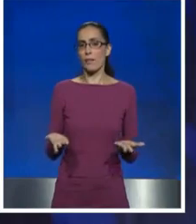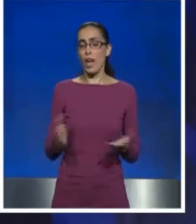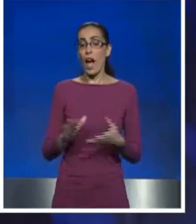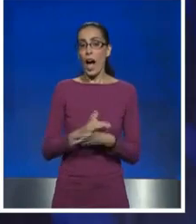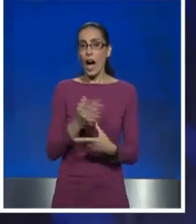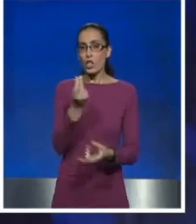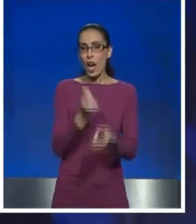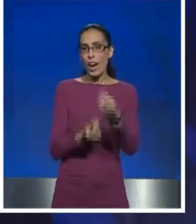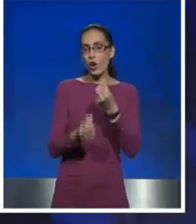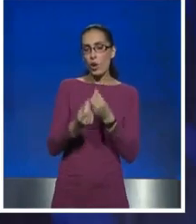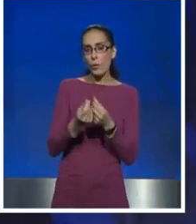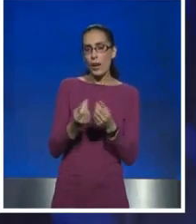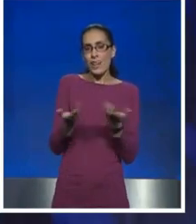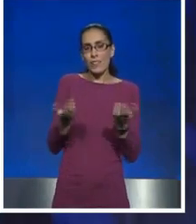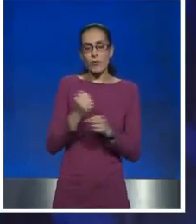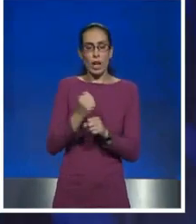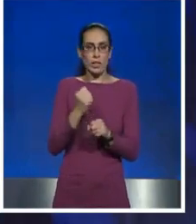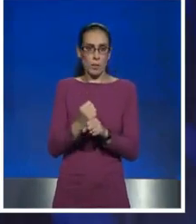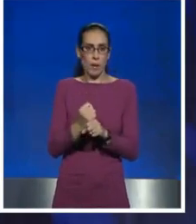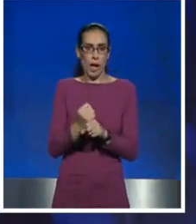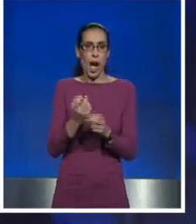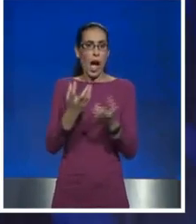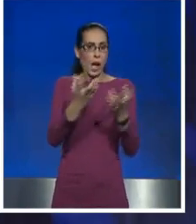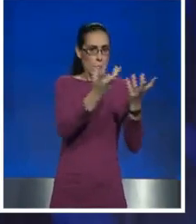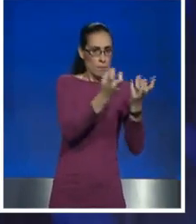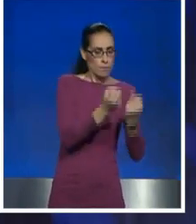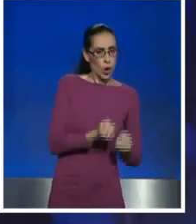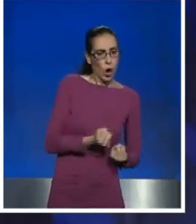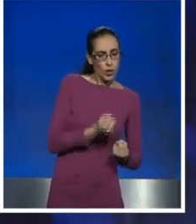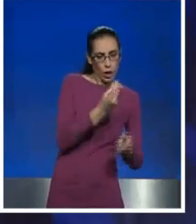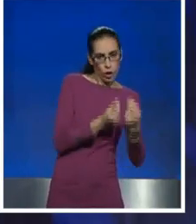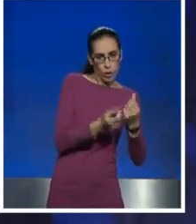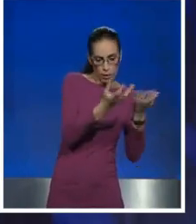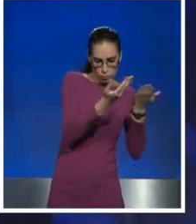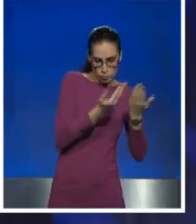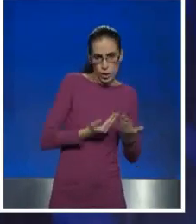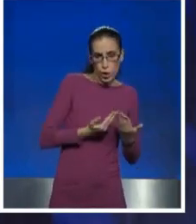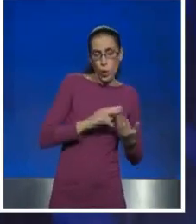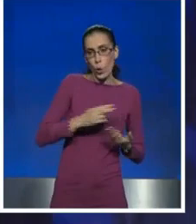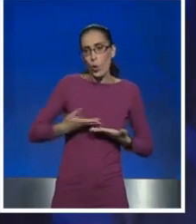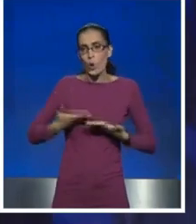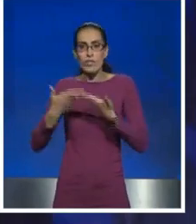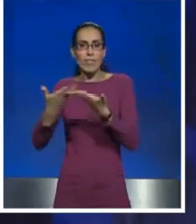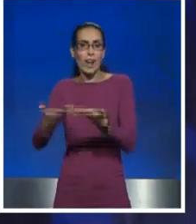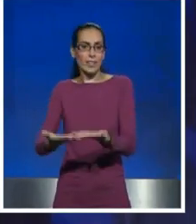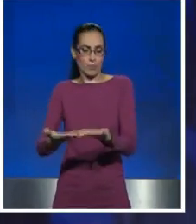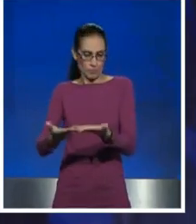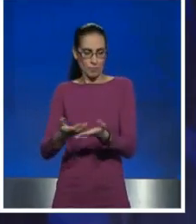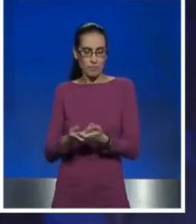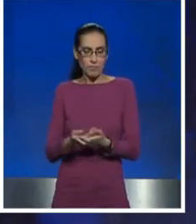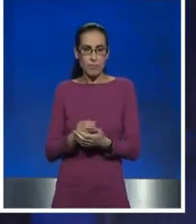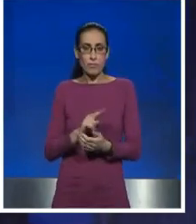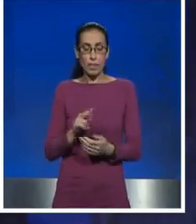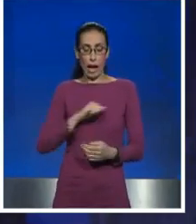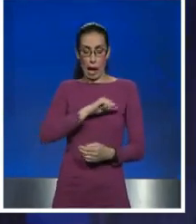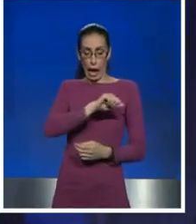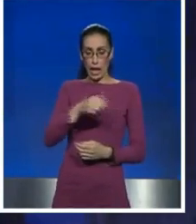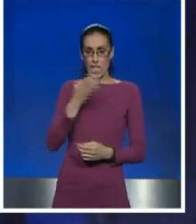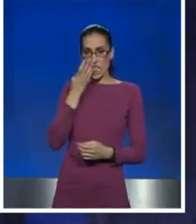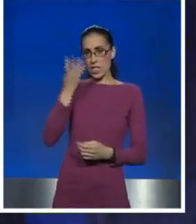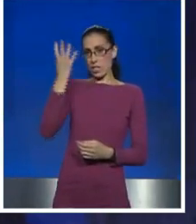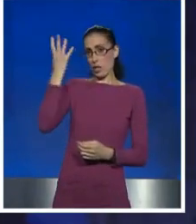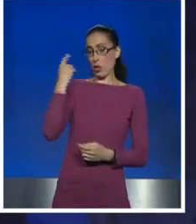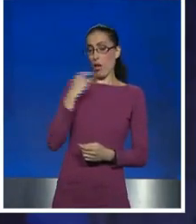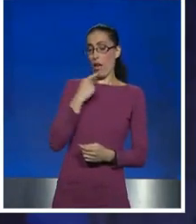fuq supply and demand. Aħna erba' snin ilu Moviment Patrioti Maltin konna wissejna illi minħabba domanda kbira